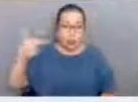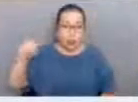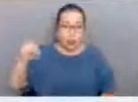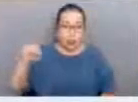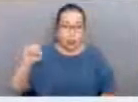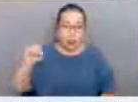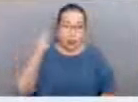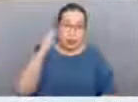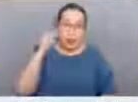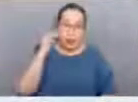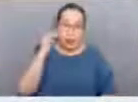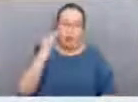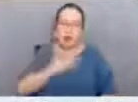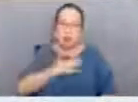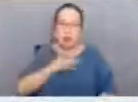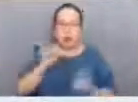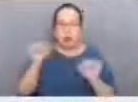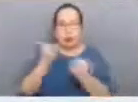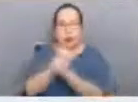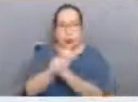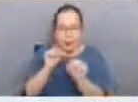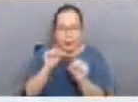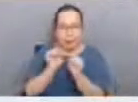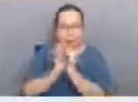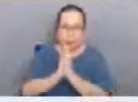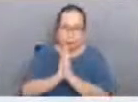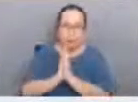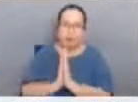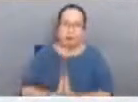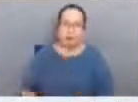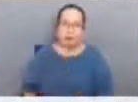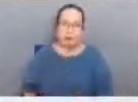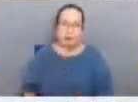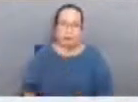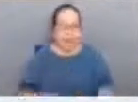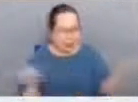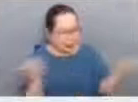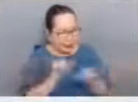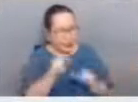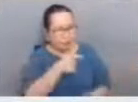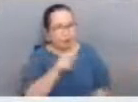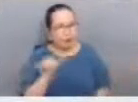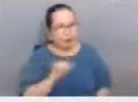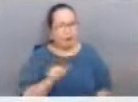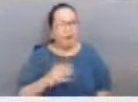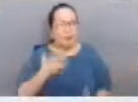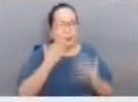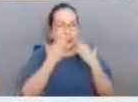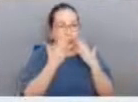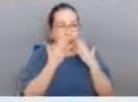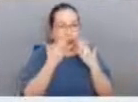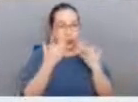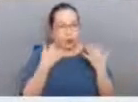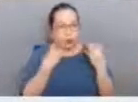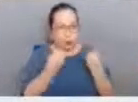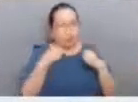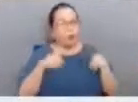Congratulations, Boss Rolly. Sabatala, marami sa ating mga kababayan ang lalong nagnanais na